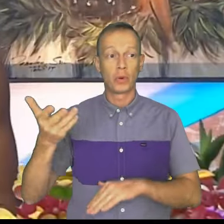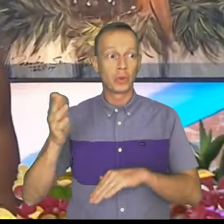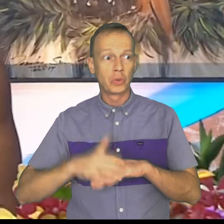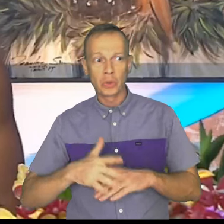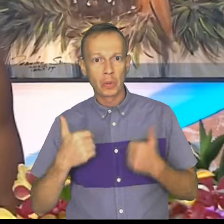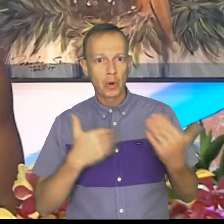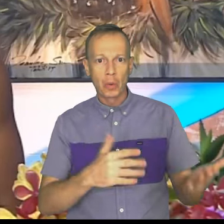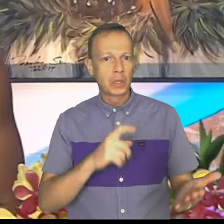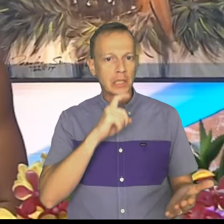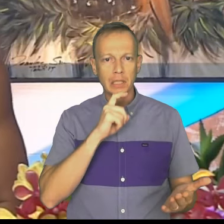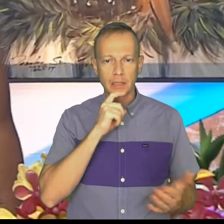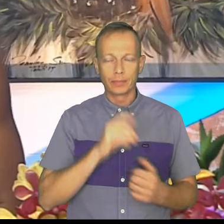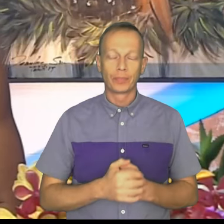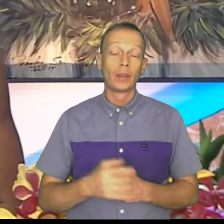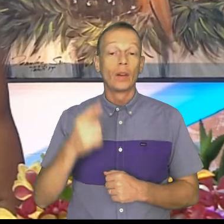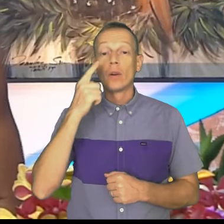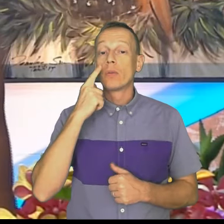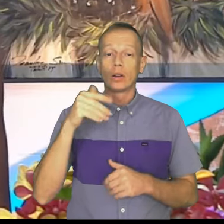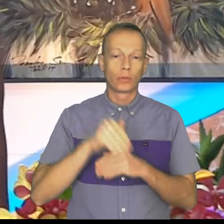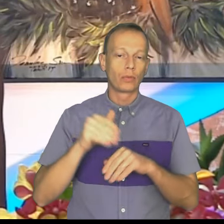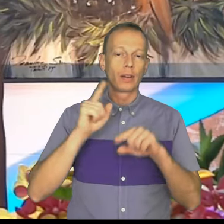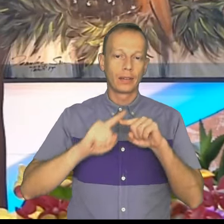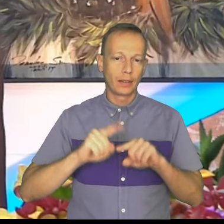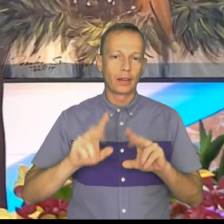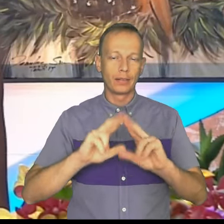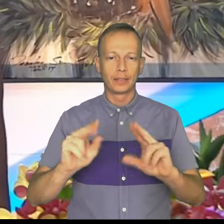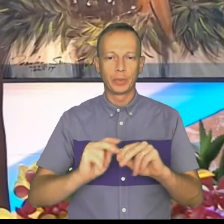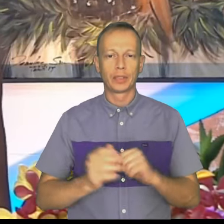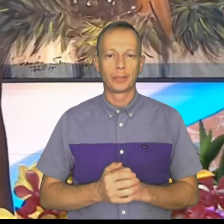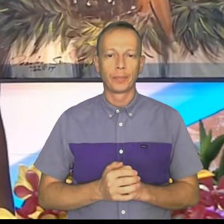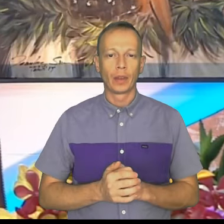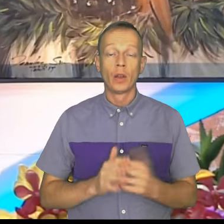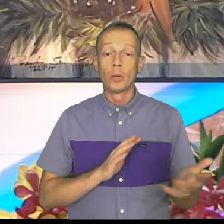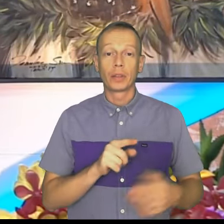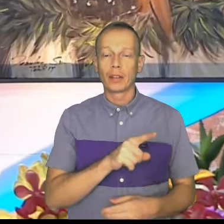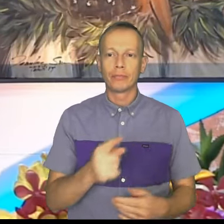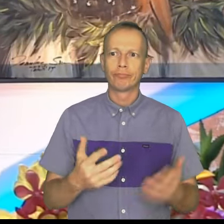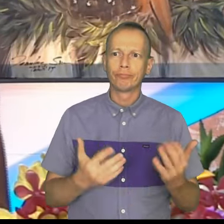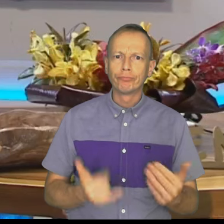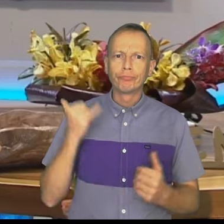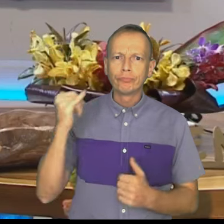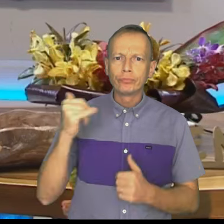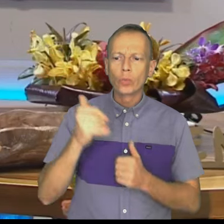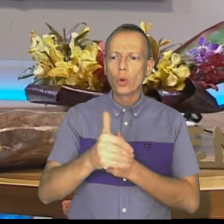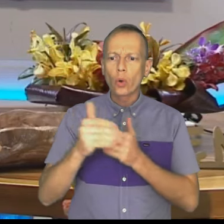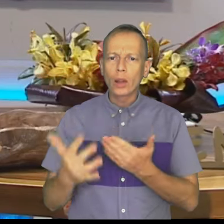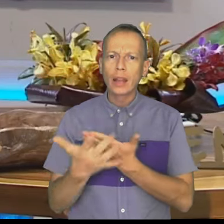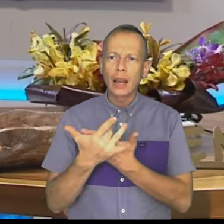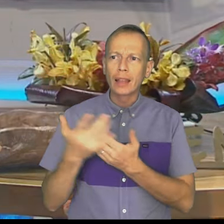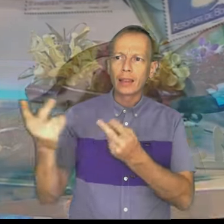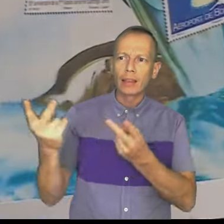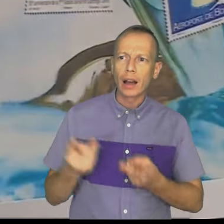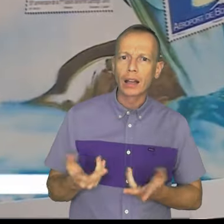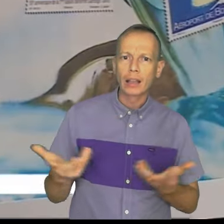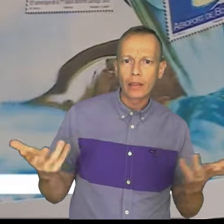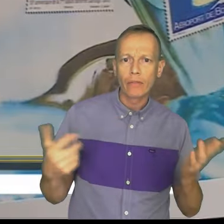C'est donc plus ce soir dans vos éditions. Vous êtes peut-être nombreux à attendre vos colis et courriers postaux. Sachez qu'il